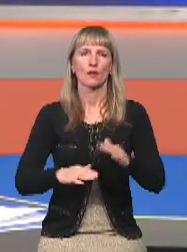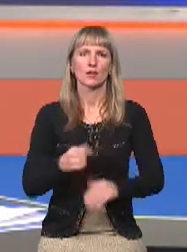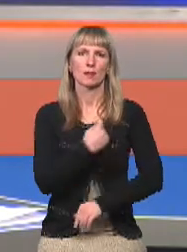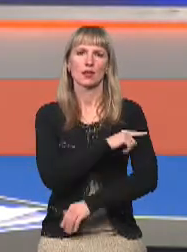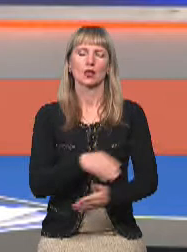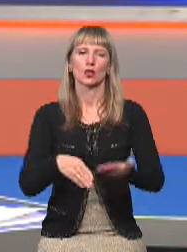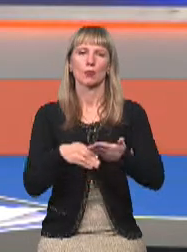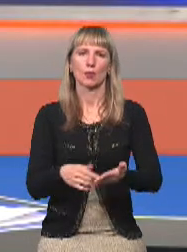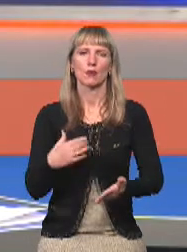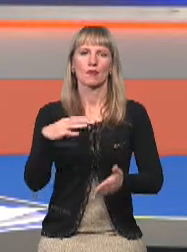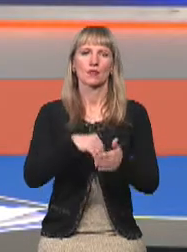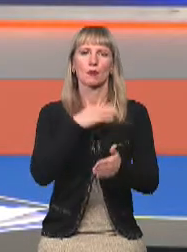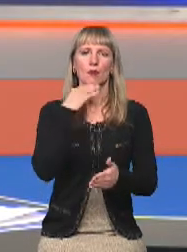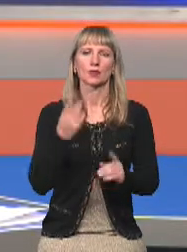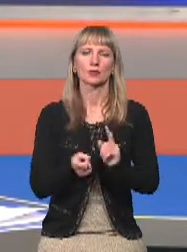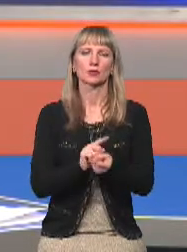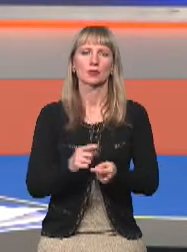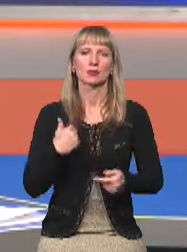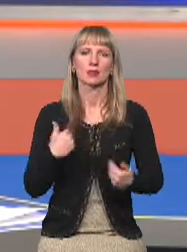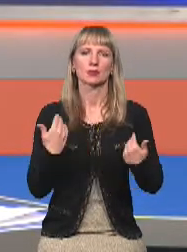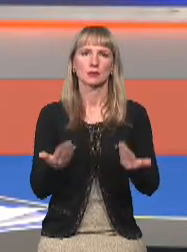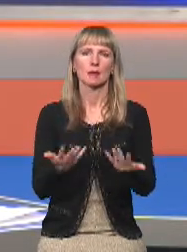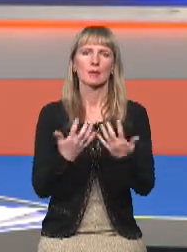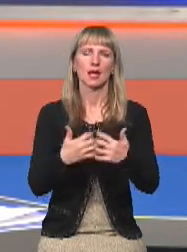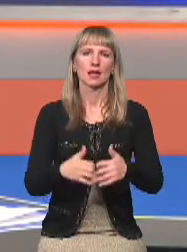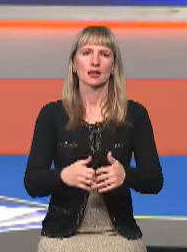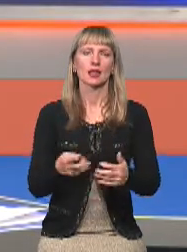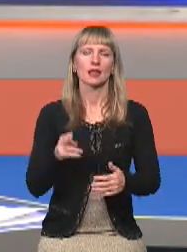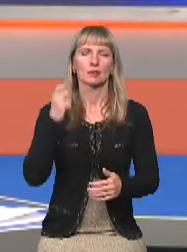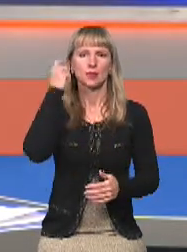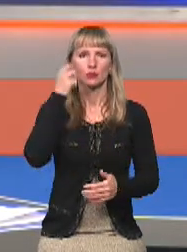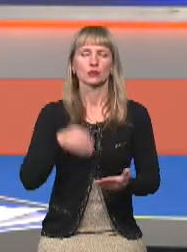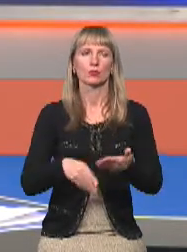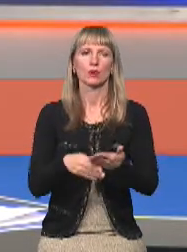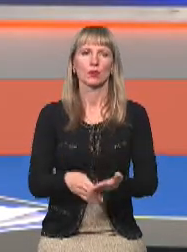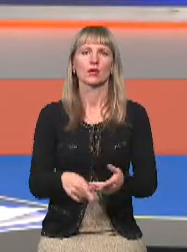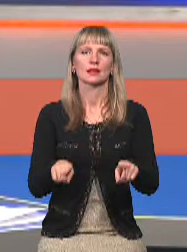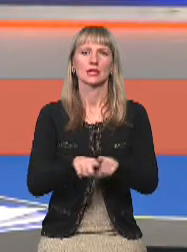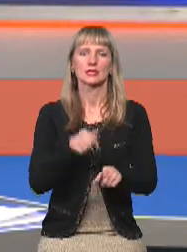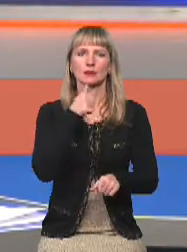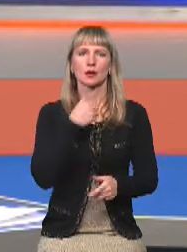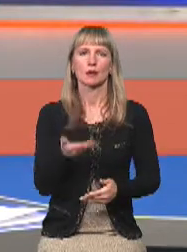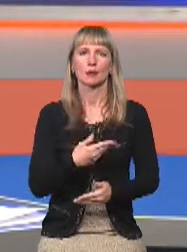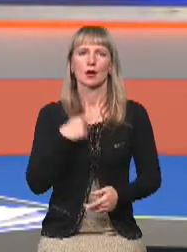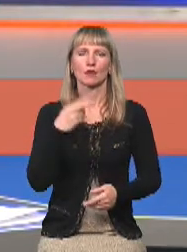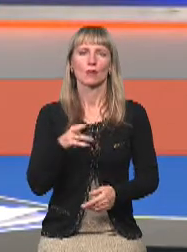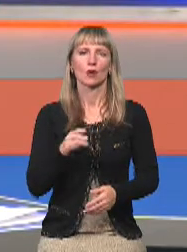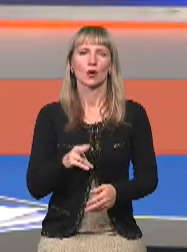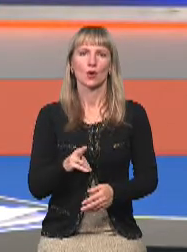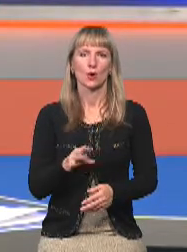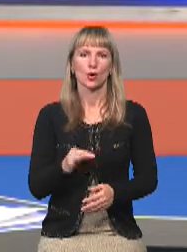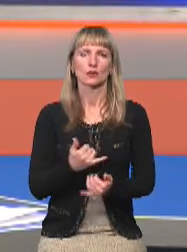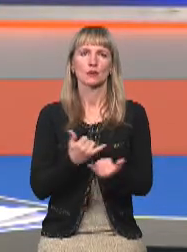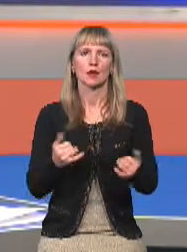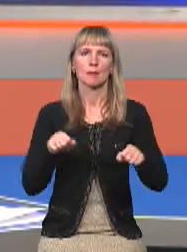допомоги. Ми вносили багато змін. Ми запропонували механізм надання психологічної допомоги. І в такий спосіб ми говоримо про забезпечення